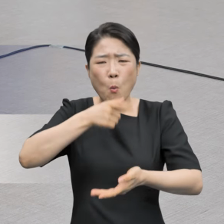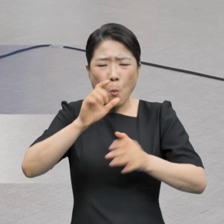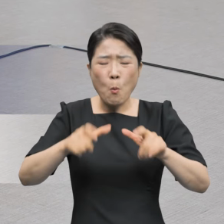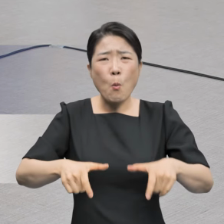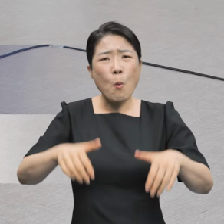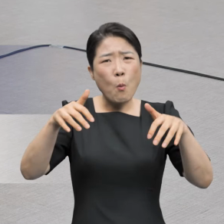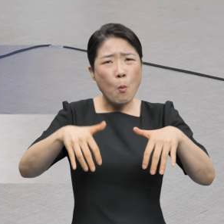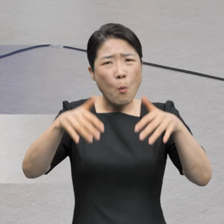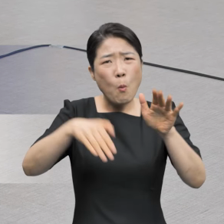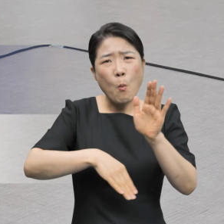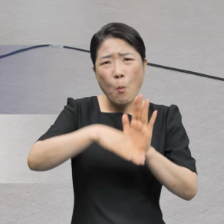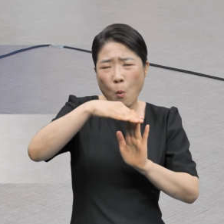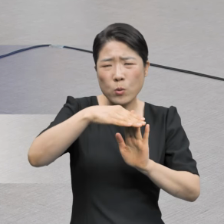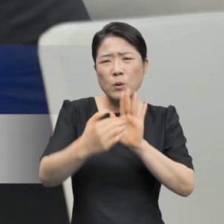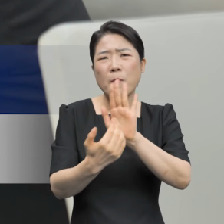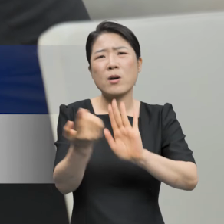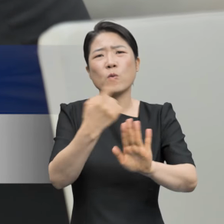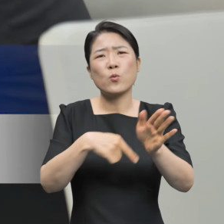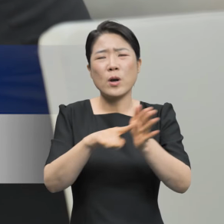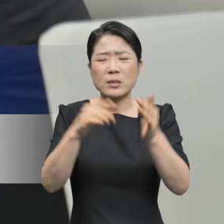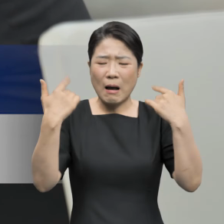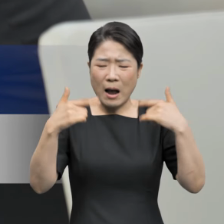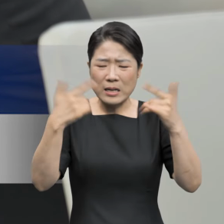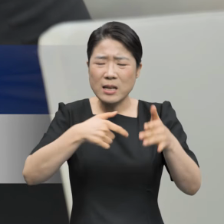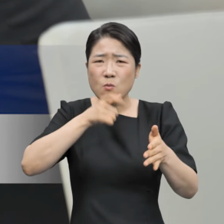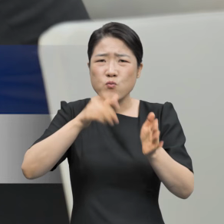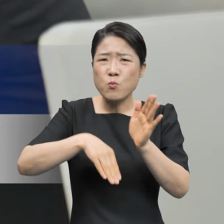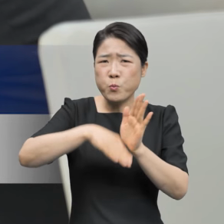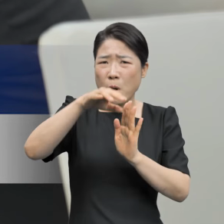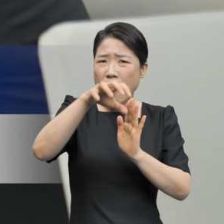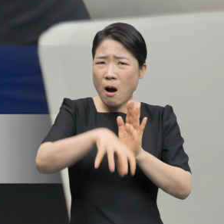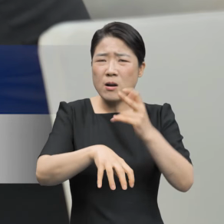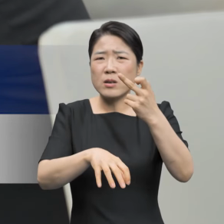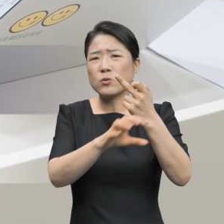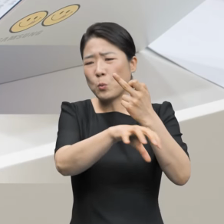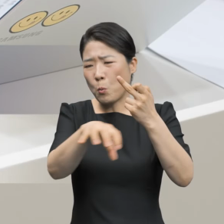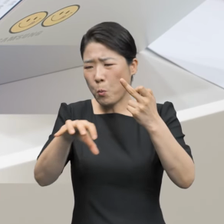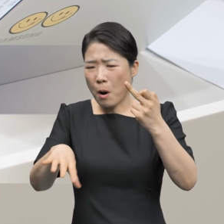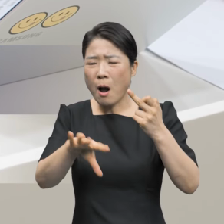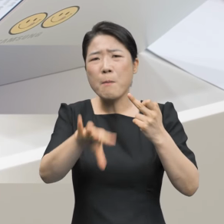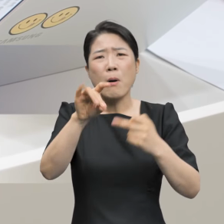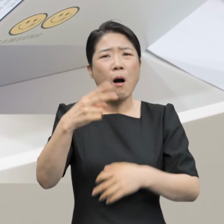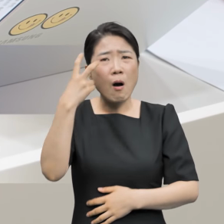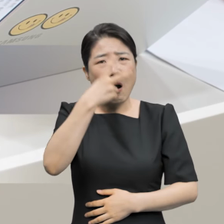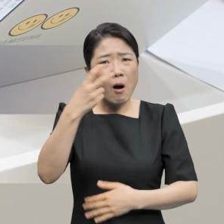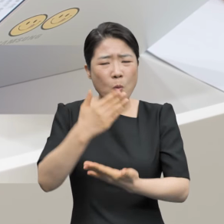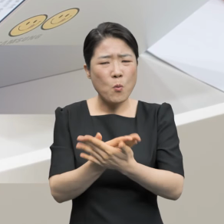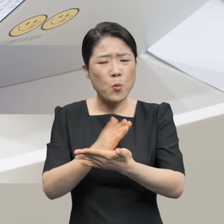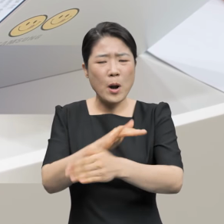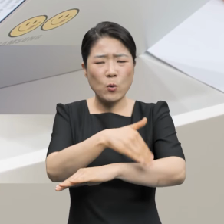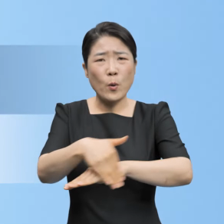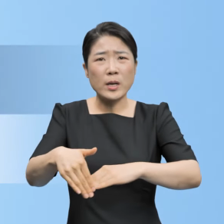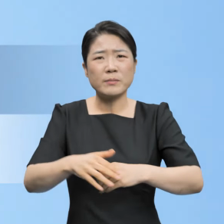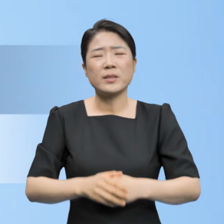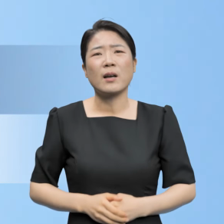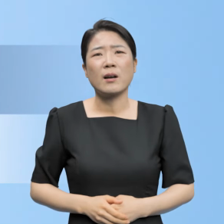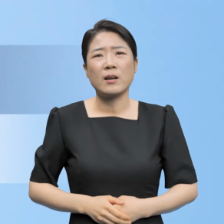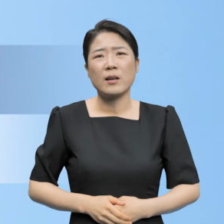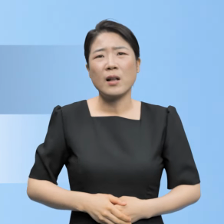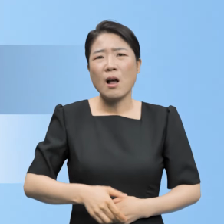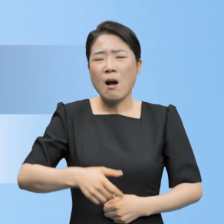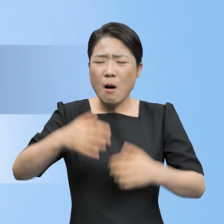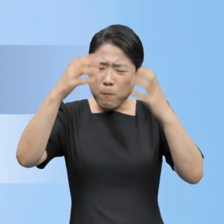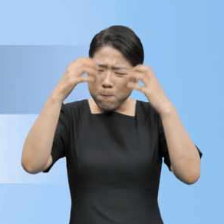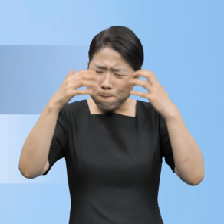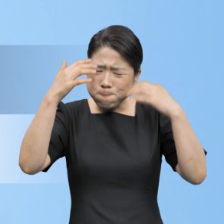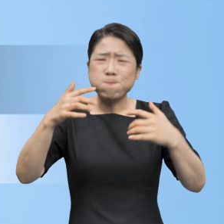홍수 예방을 위해서는 상습 침수 지역 등 취약지구 12개소를 선제적으로 정비할 계획입니다. 아울러